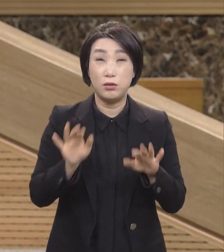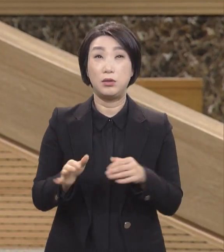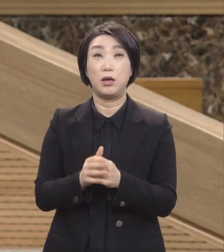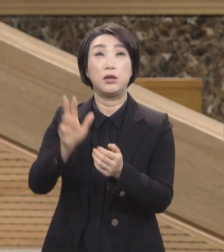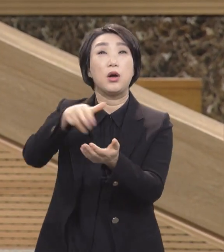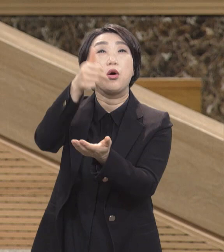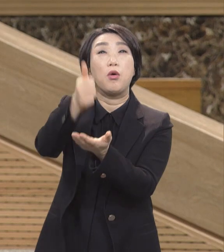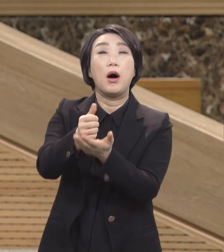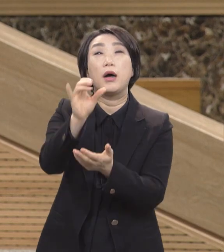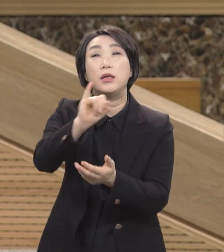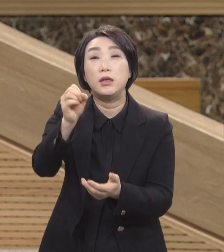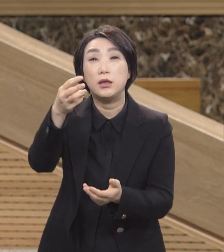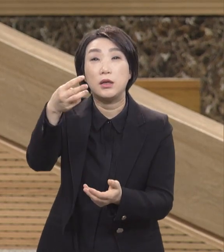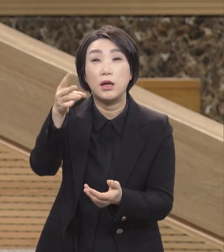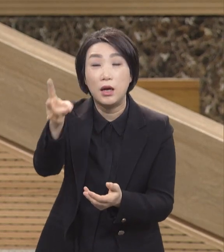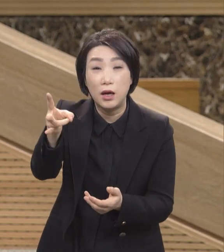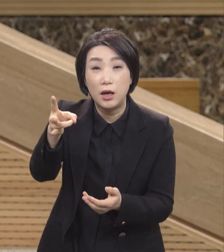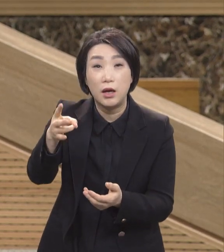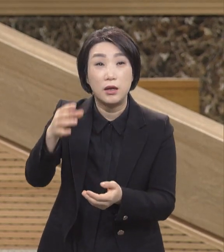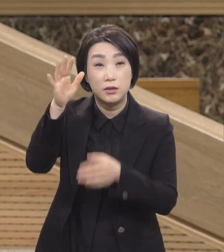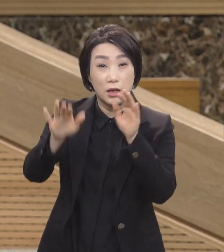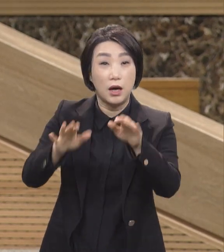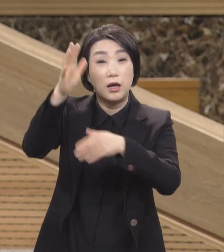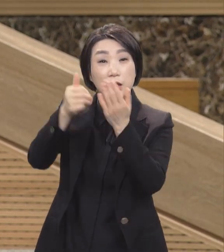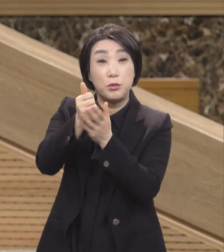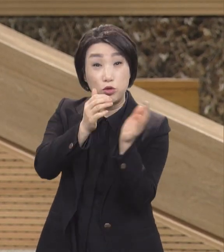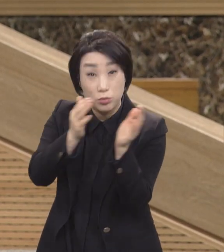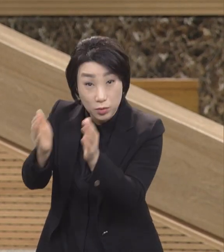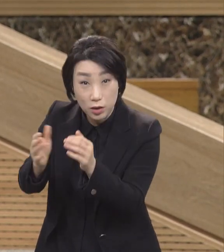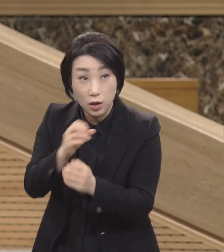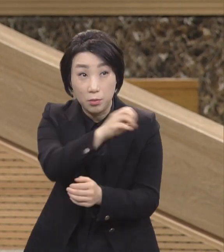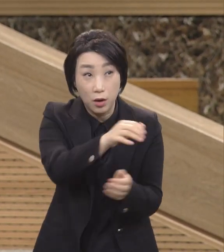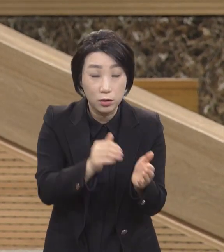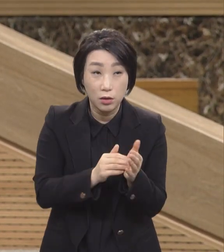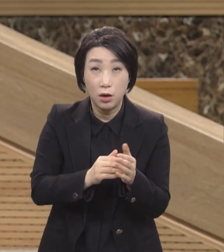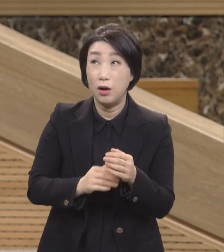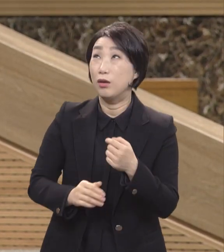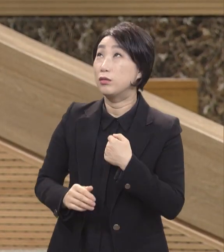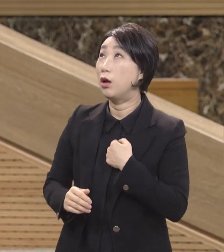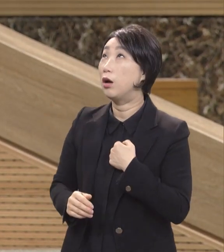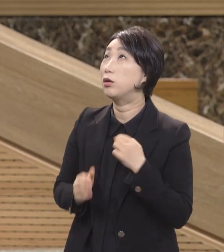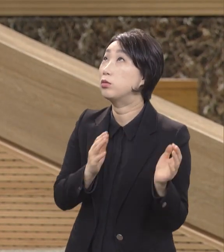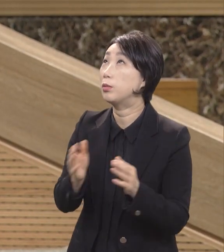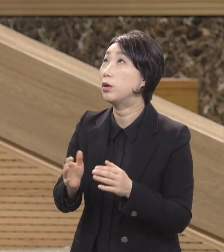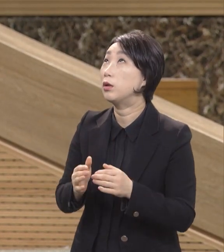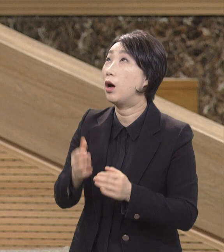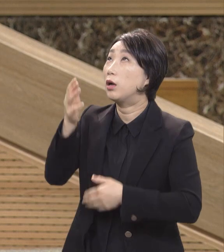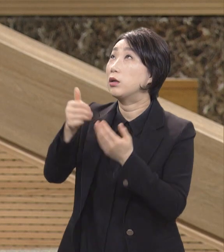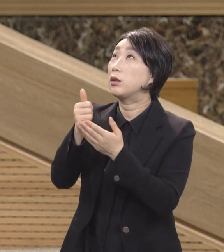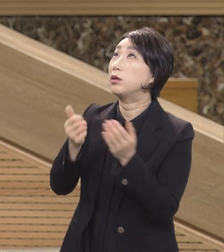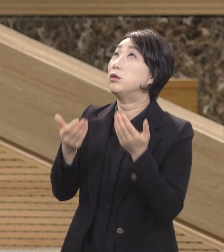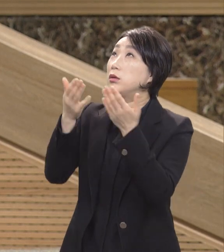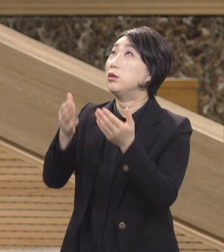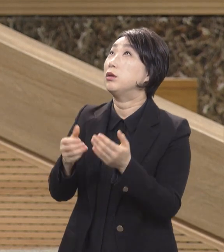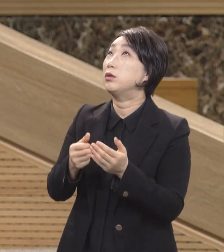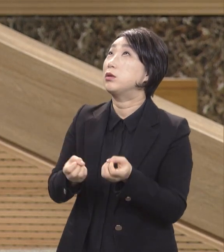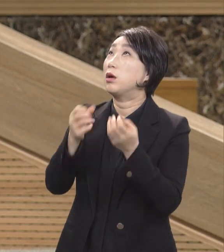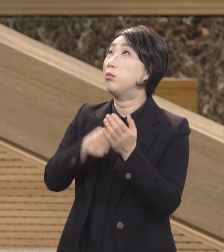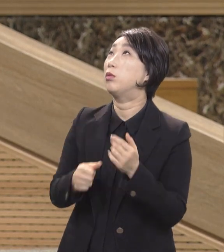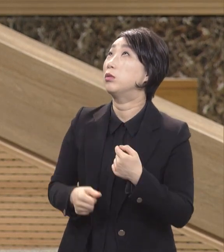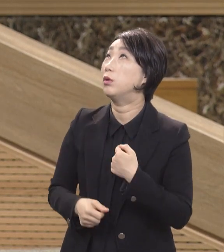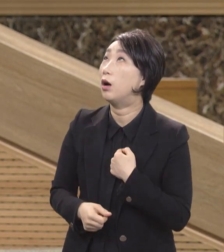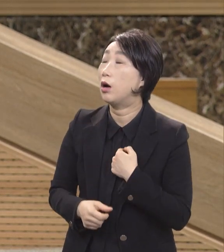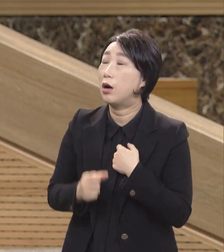여호와 이제 하나님이 준비하셨다. 아, 내가 준비된 자구나 깨달아.